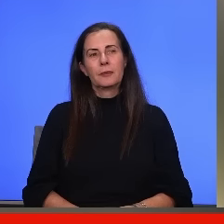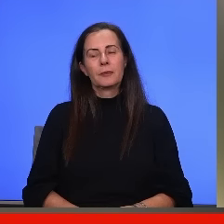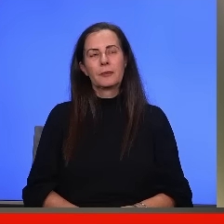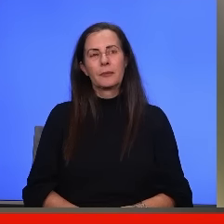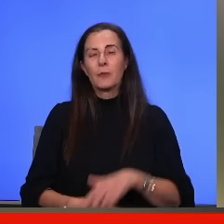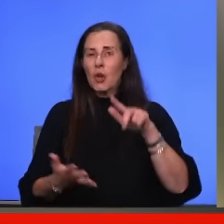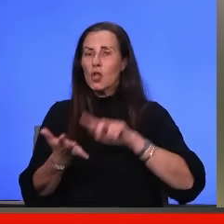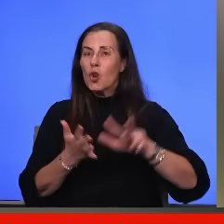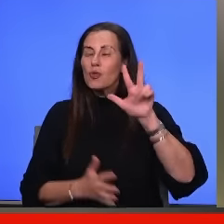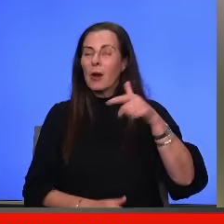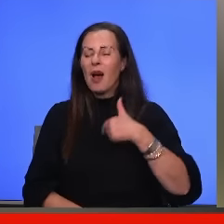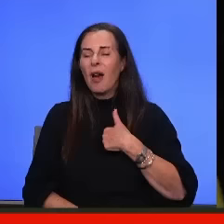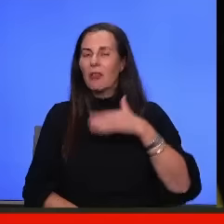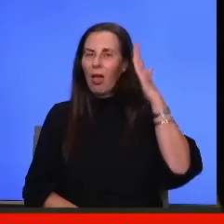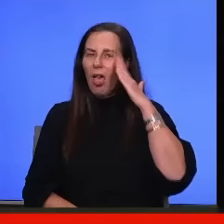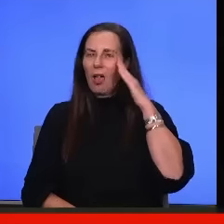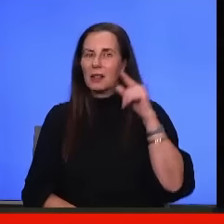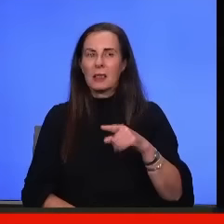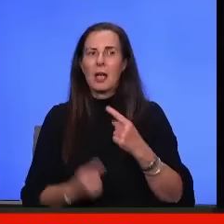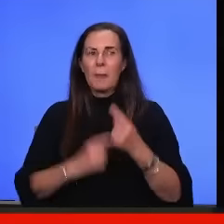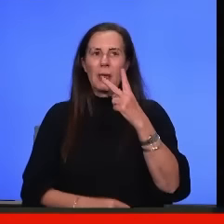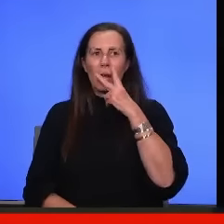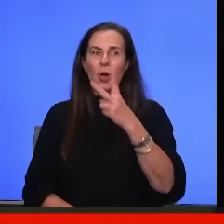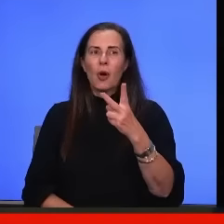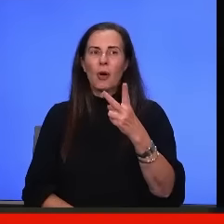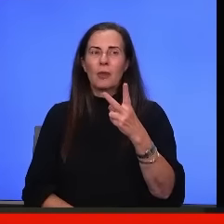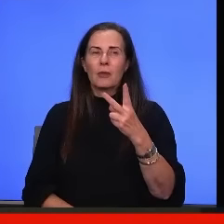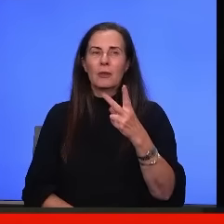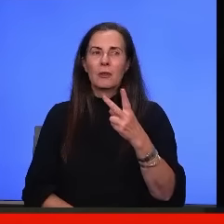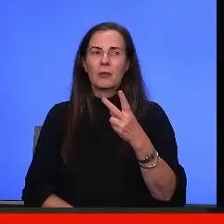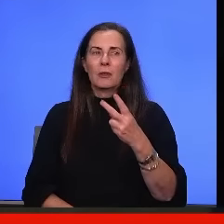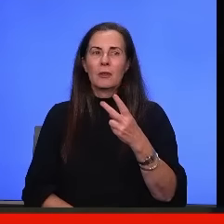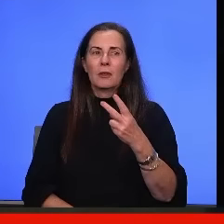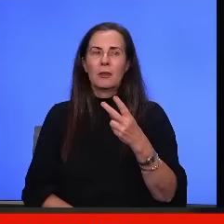שלושה חודשים אנחנו חיים רק את זה, ופתאום לראות כזה פרח